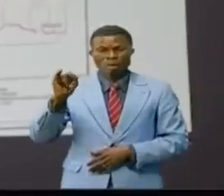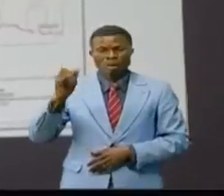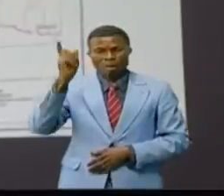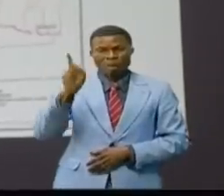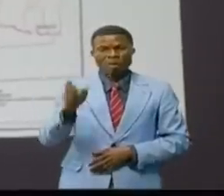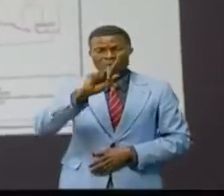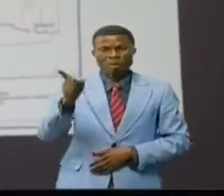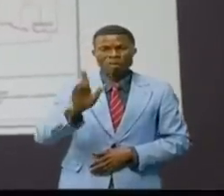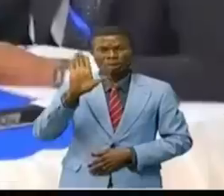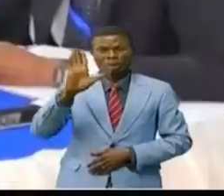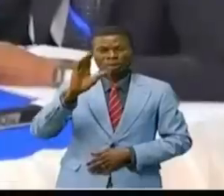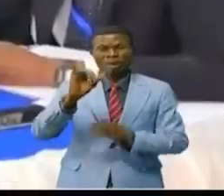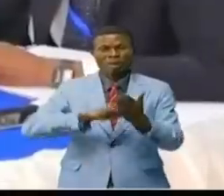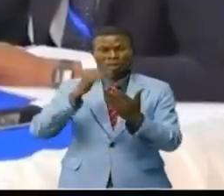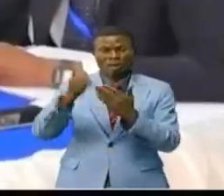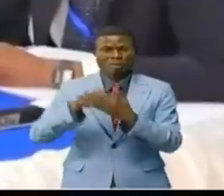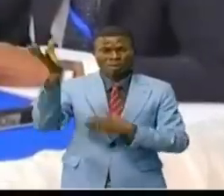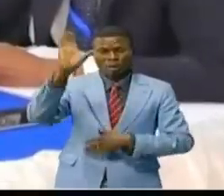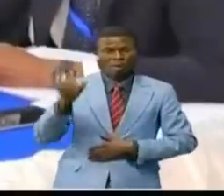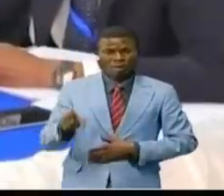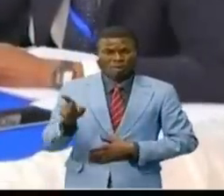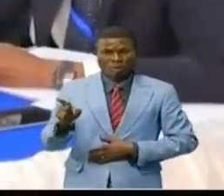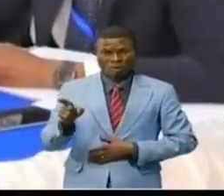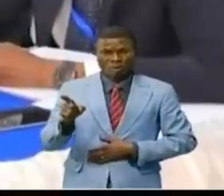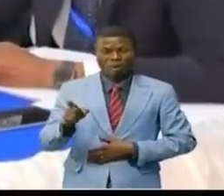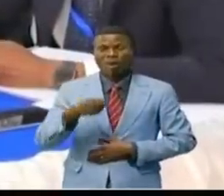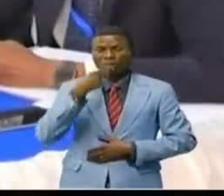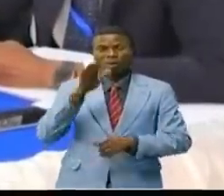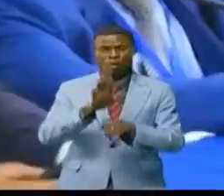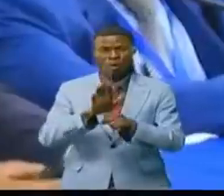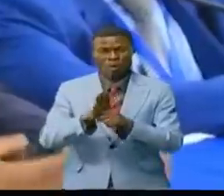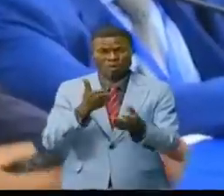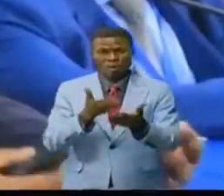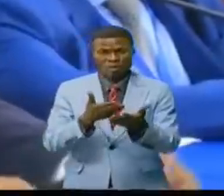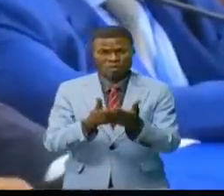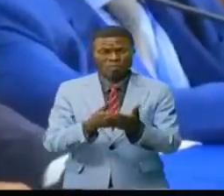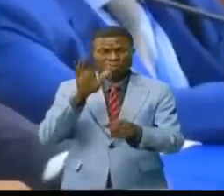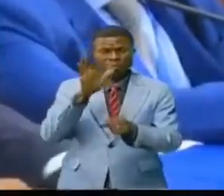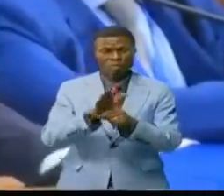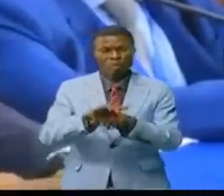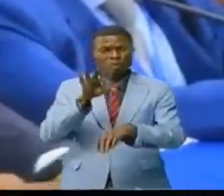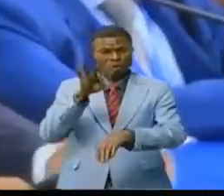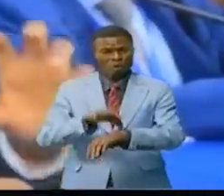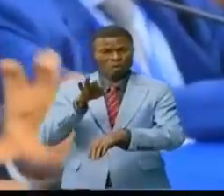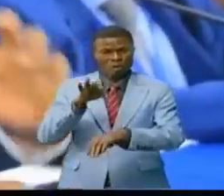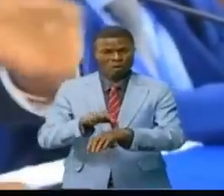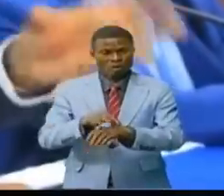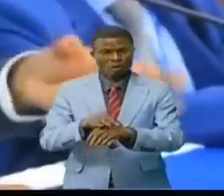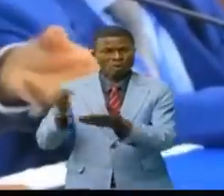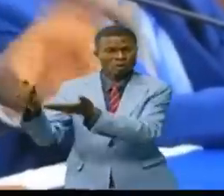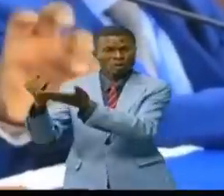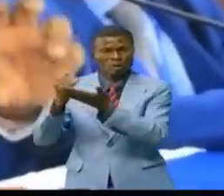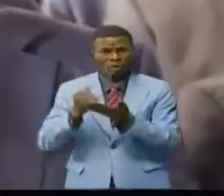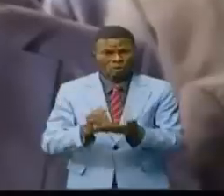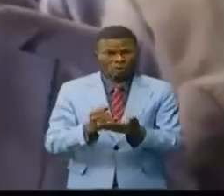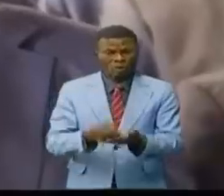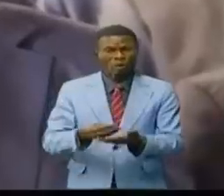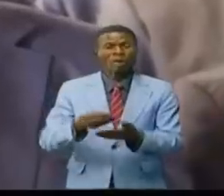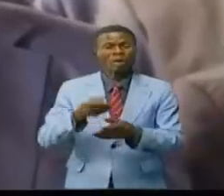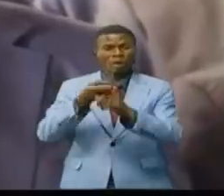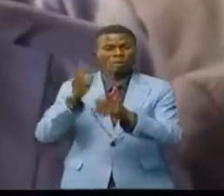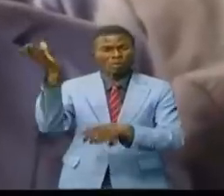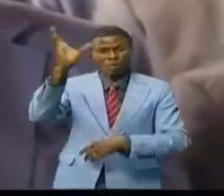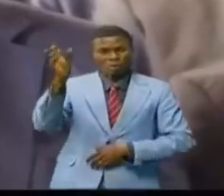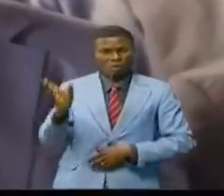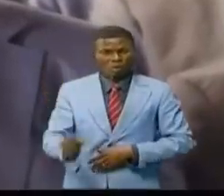135 projets au Congo central. Il a insisté sur les multiples opportunités d'investissement qu'offre la province,